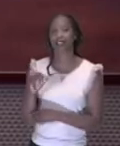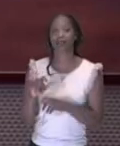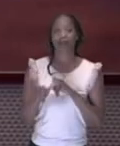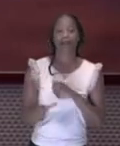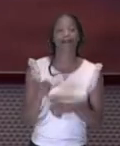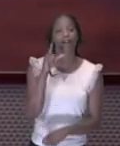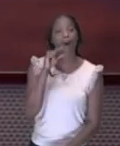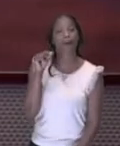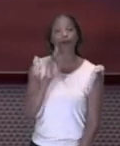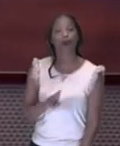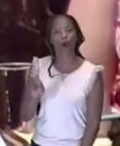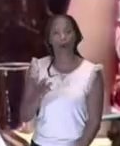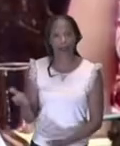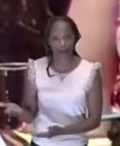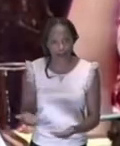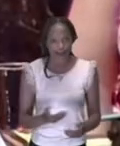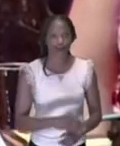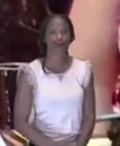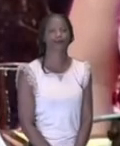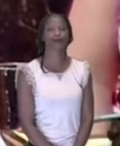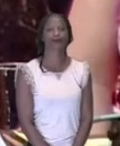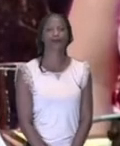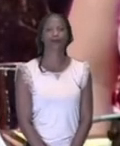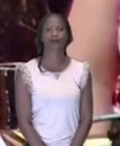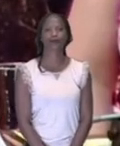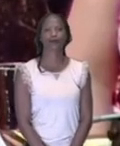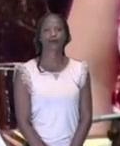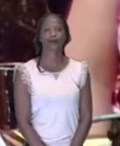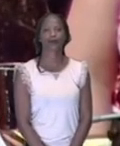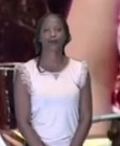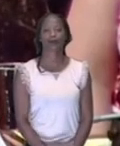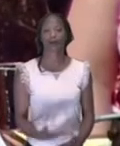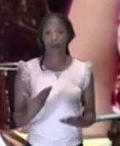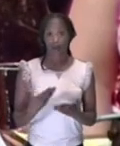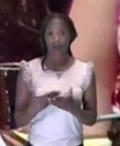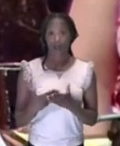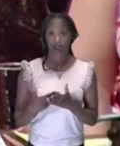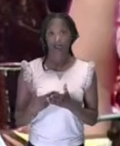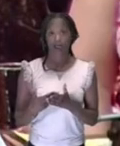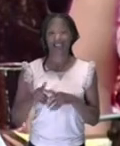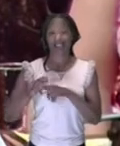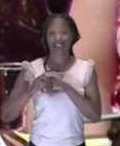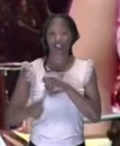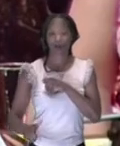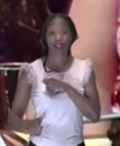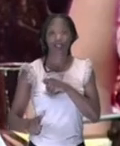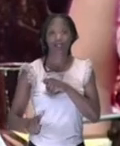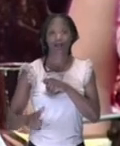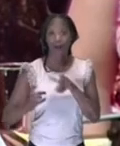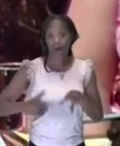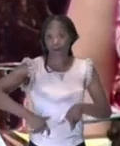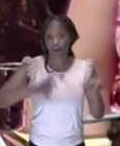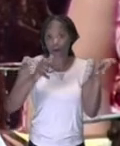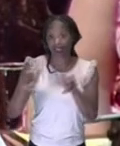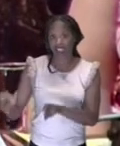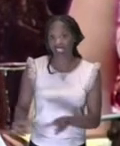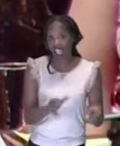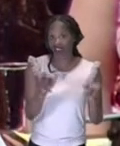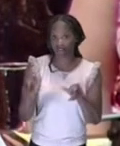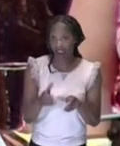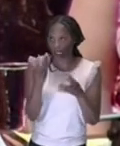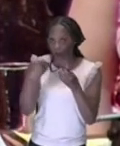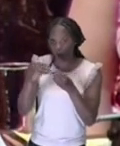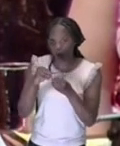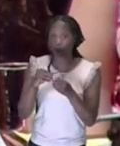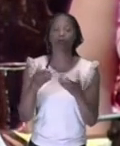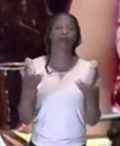Maire, mes chers collègues, c'est un dispositif de veille foncière supplémentaire que vous ajoutez. La veille foncière existait, d'abord dans le